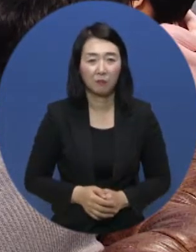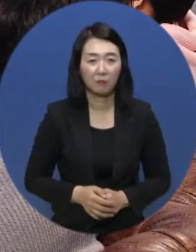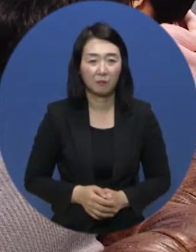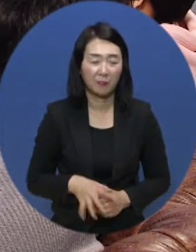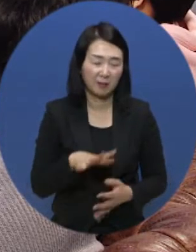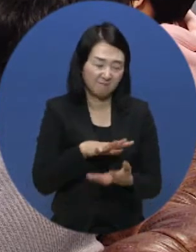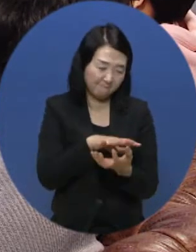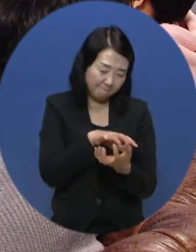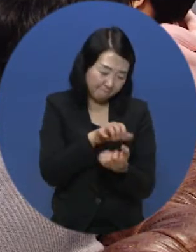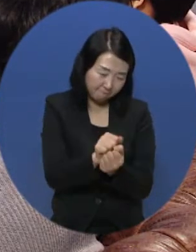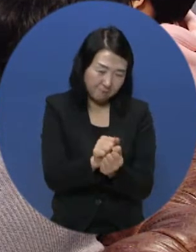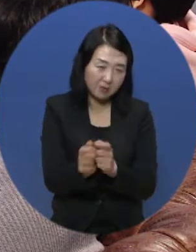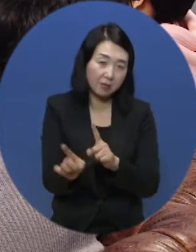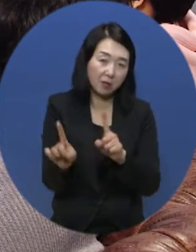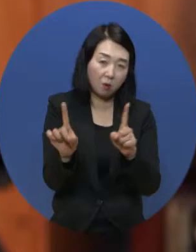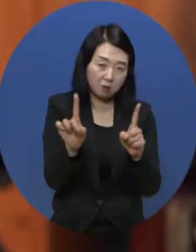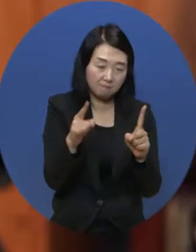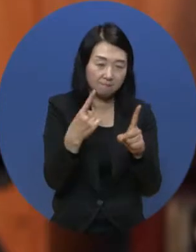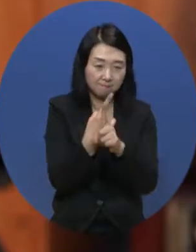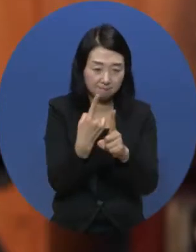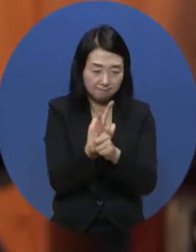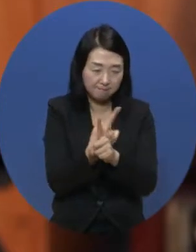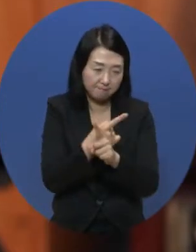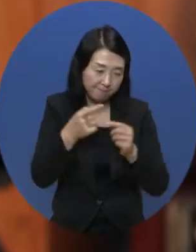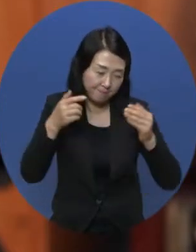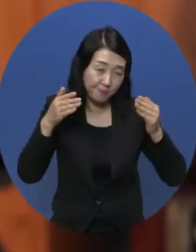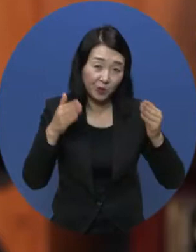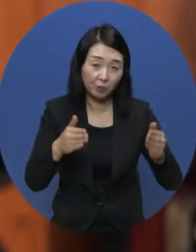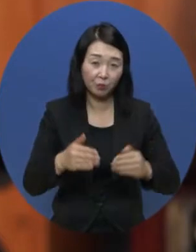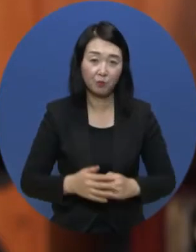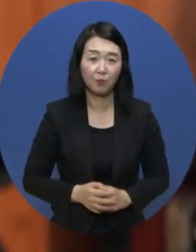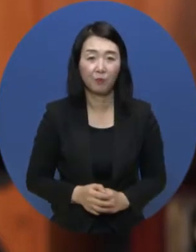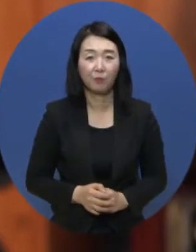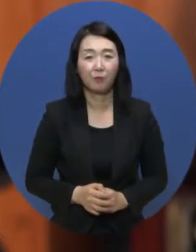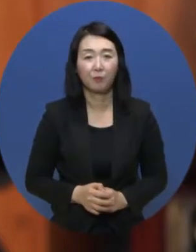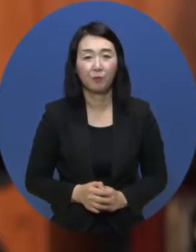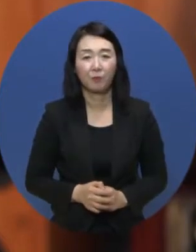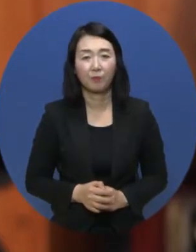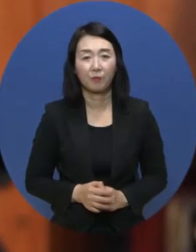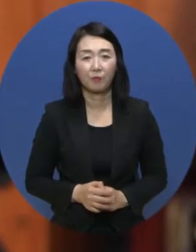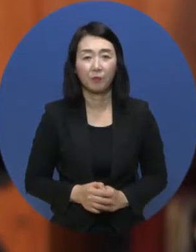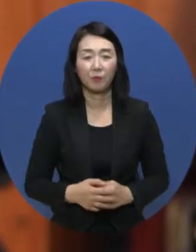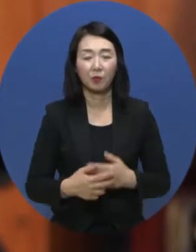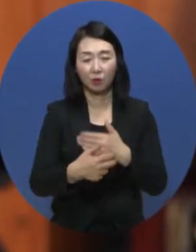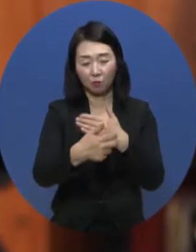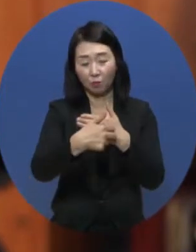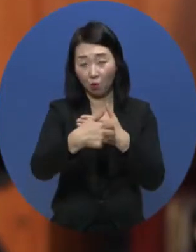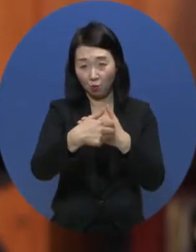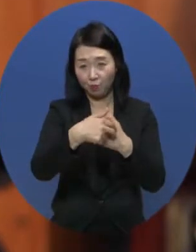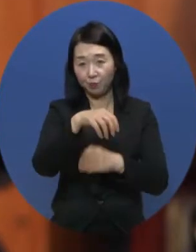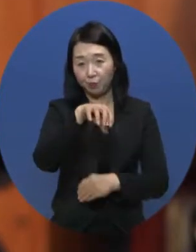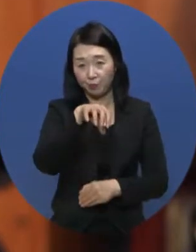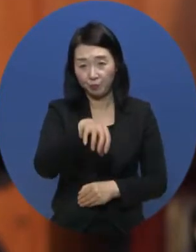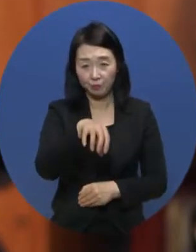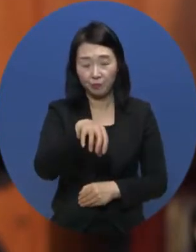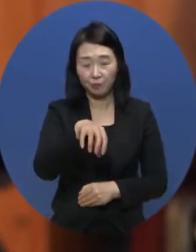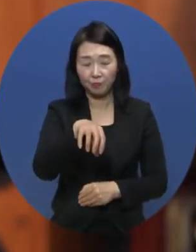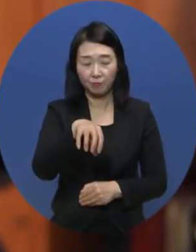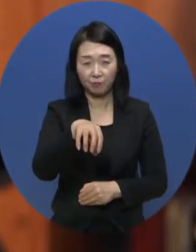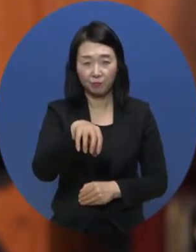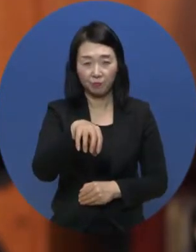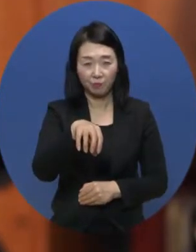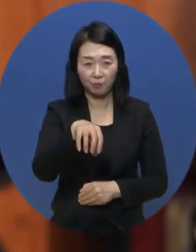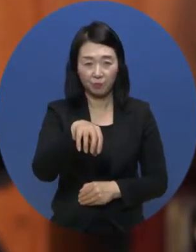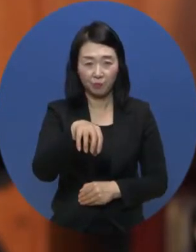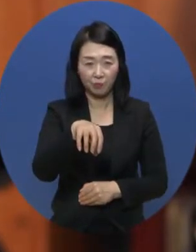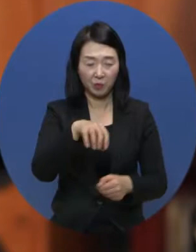했다라는 표현이 맞을 것 같습니다. 병원에서 뭐 정규적으로 해주는 운동 치료나 작업 치료뿐만